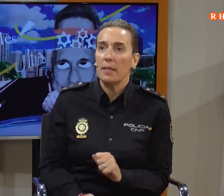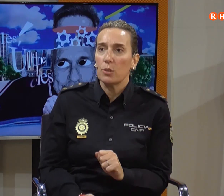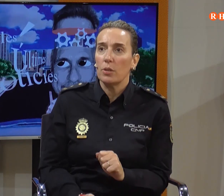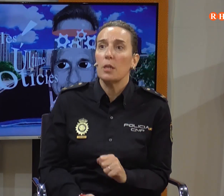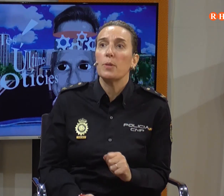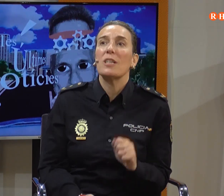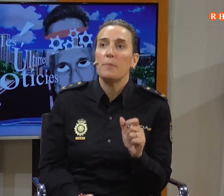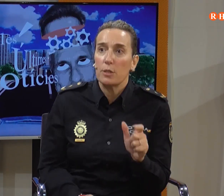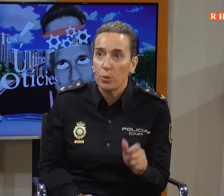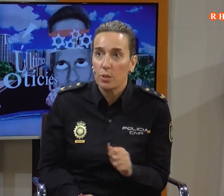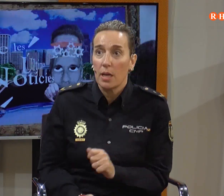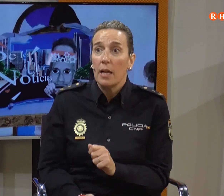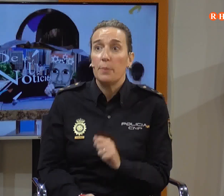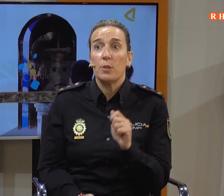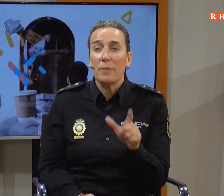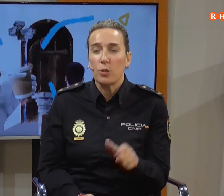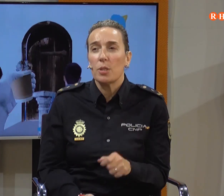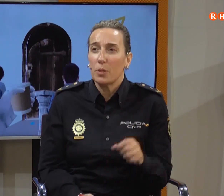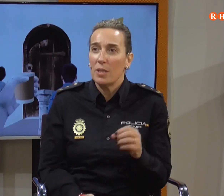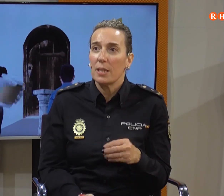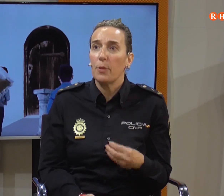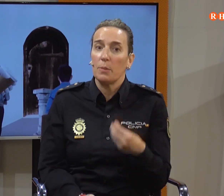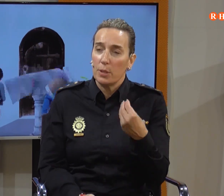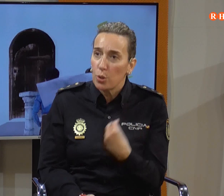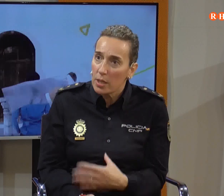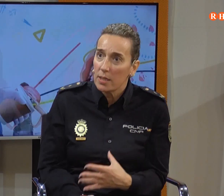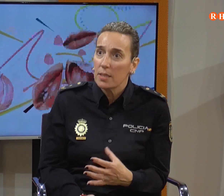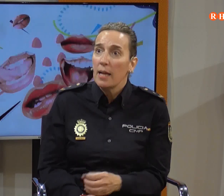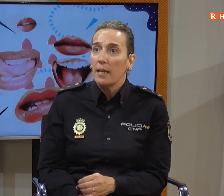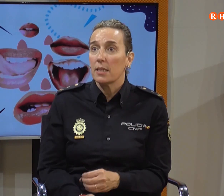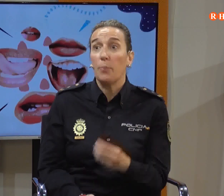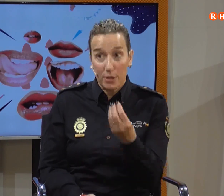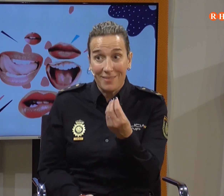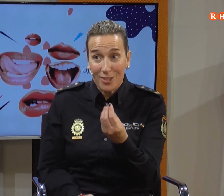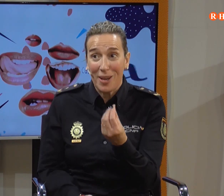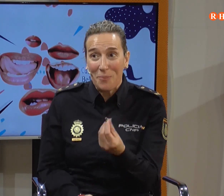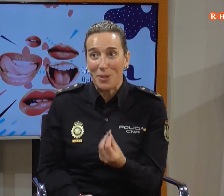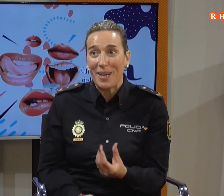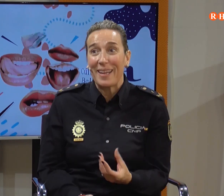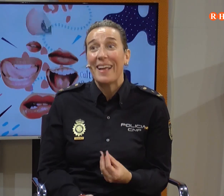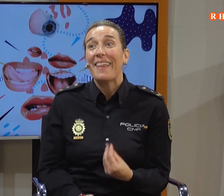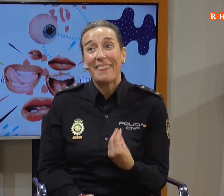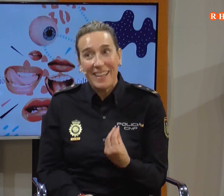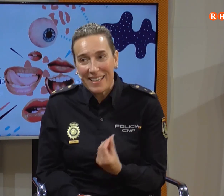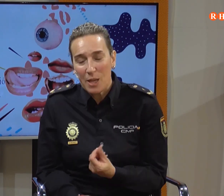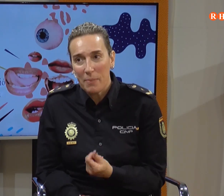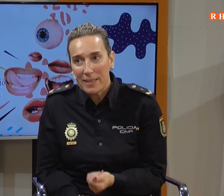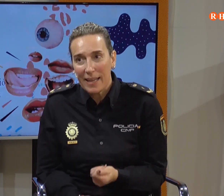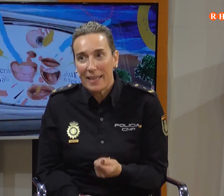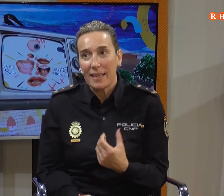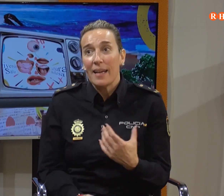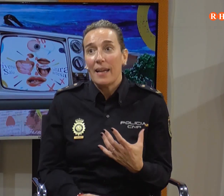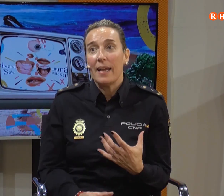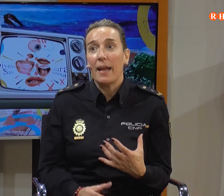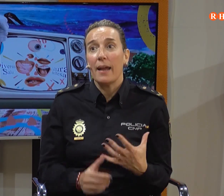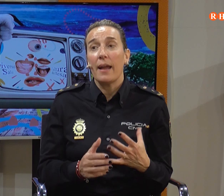vulnerables quines són? Les persones majors. Sí. Les persones majors sempre són les que porten més joies, les que porten, solen portar metàl·lic, diners no? En